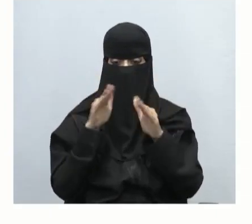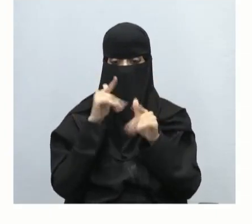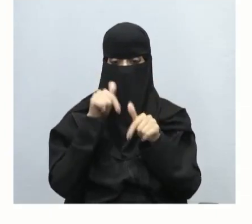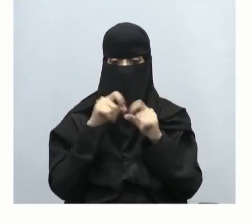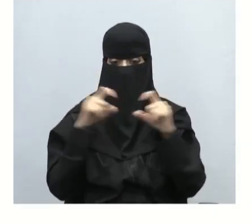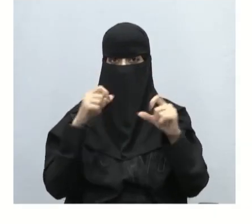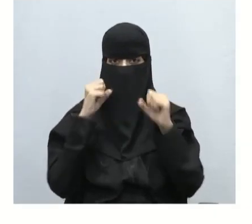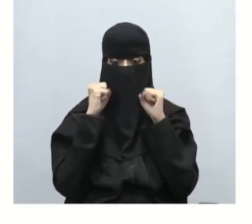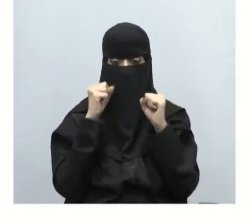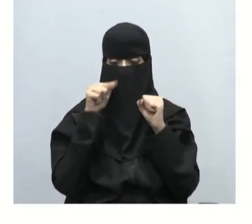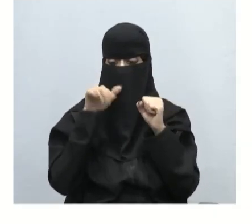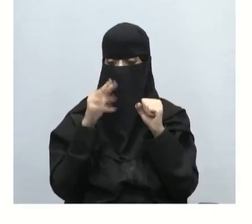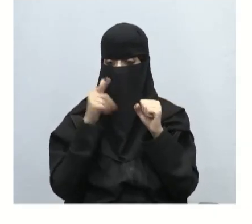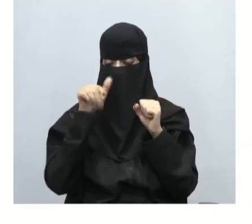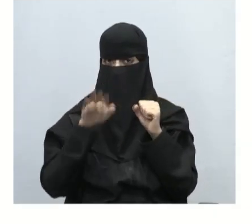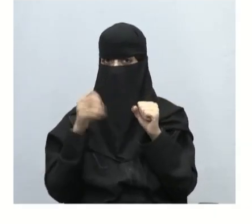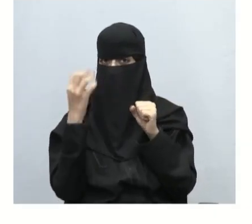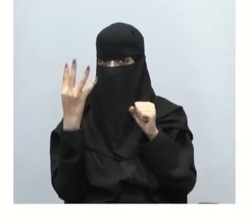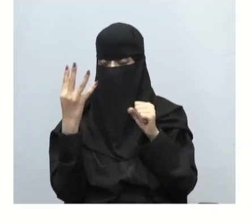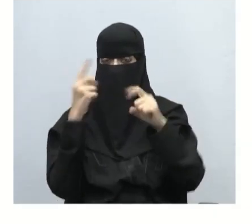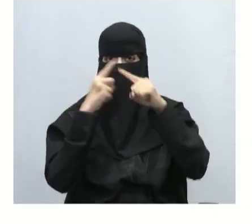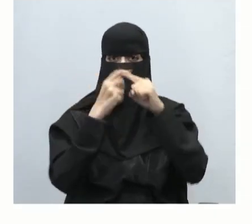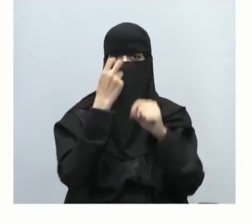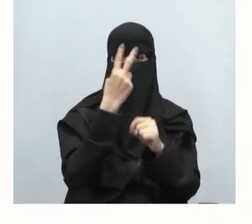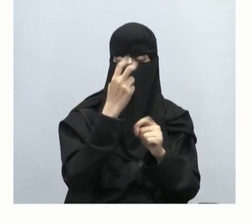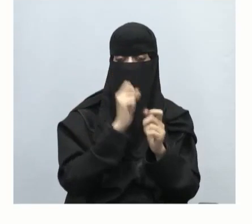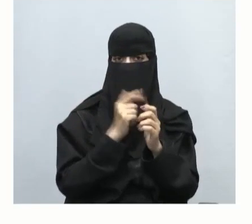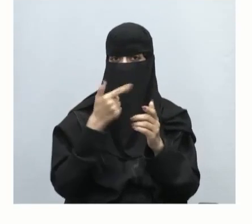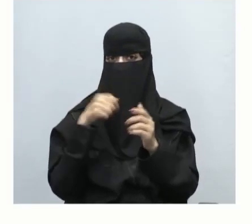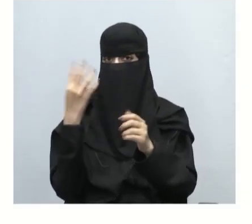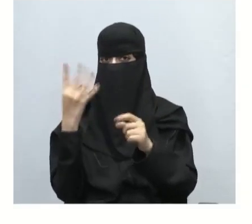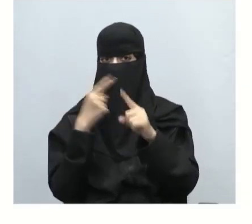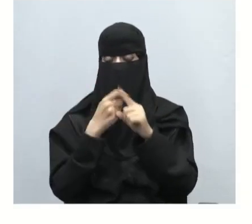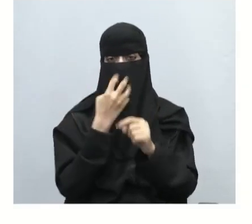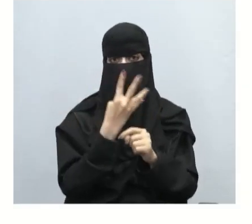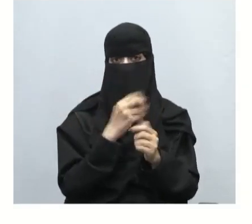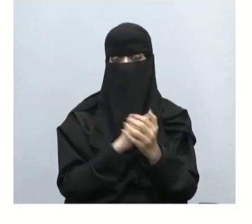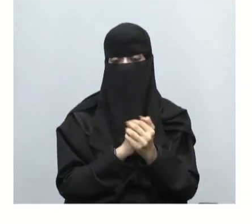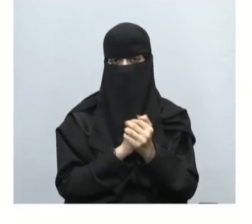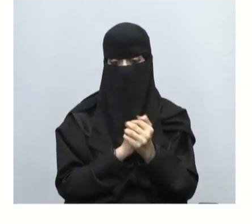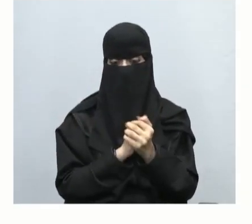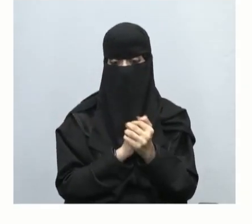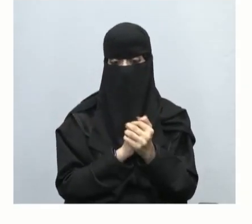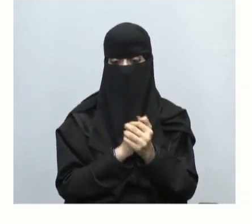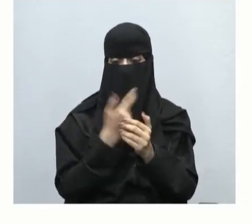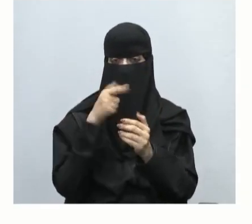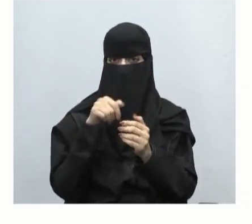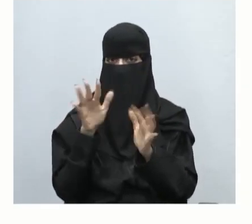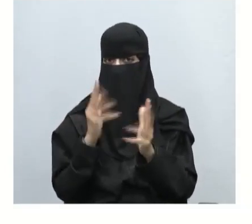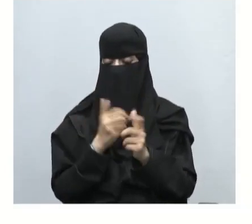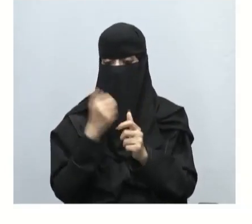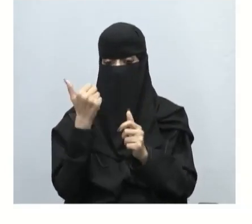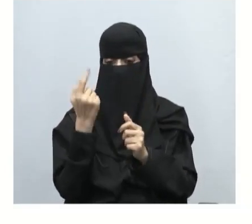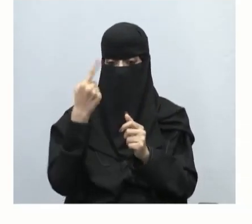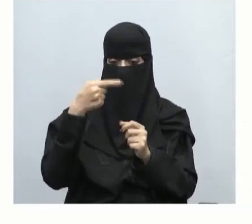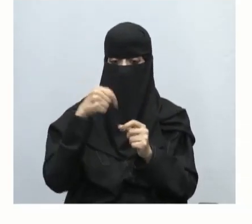يوجد لدي ماذا القوه سوف نوجد القوه 4 اس 2 نعم معناها 4 ضرب 4 قيمتها كم